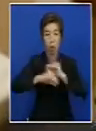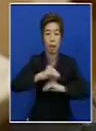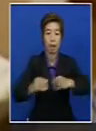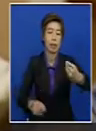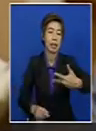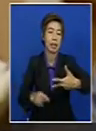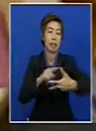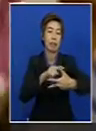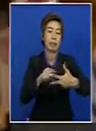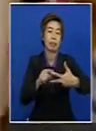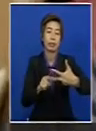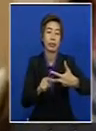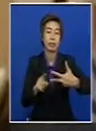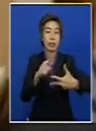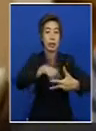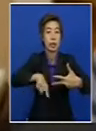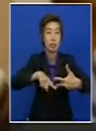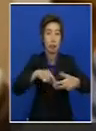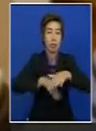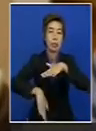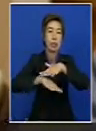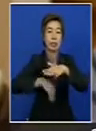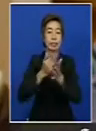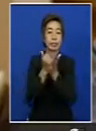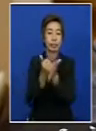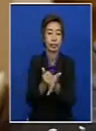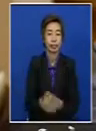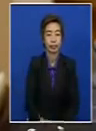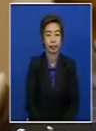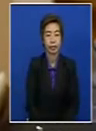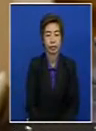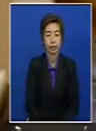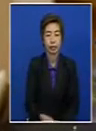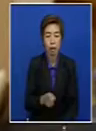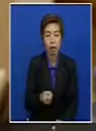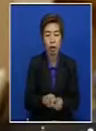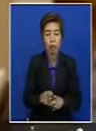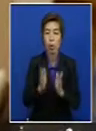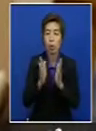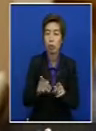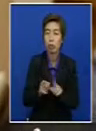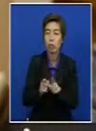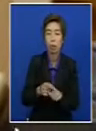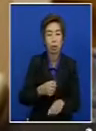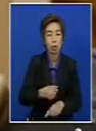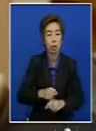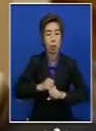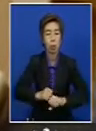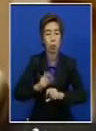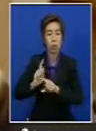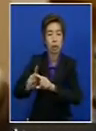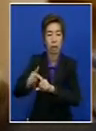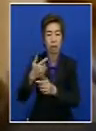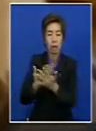の基本的な仕組みがあってその上に個人でお金を